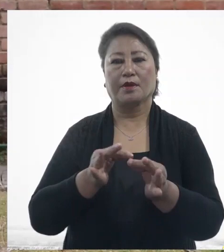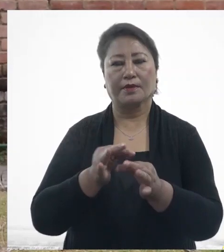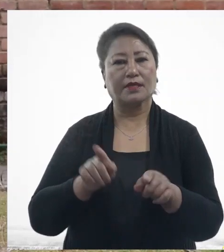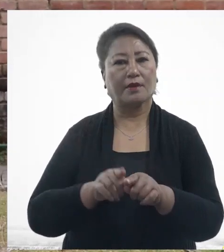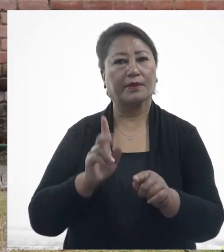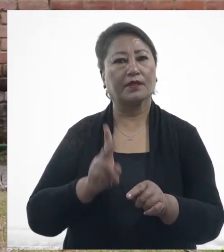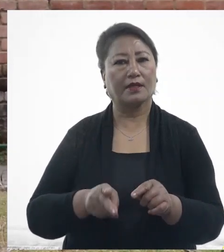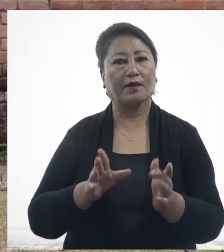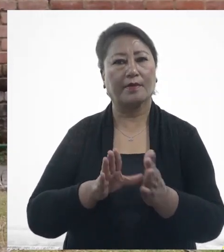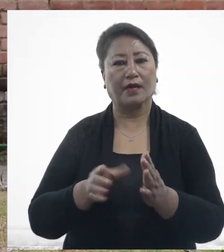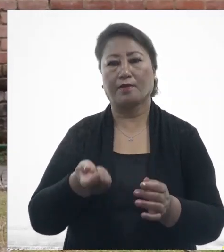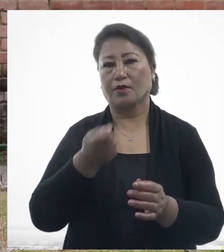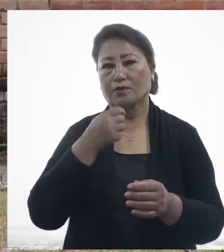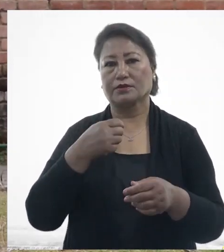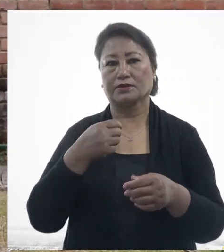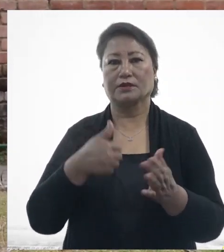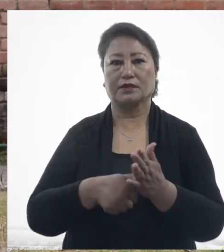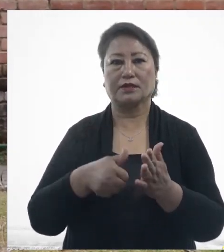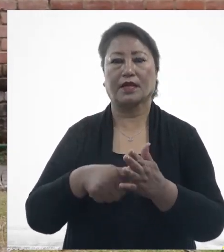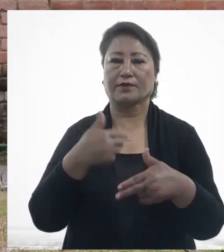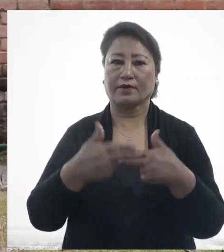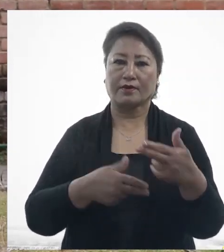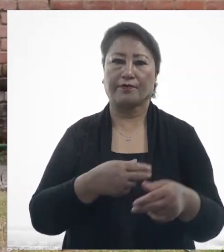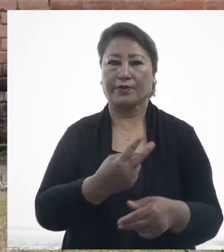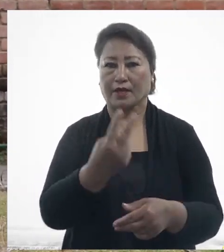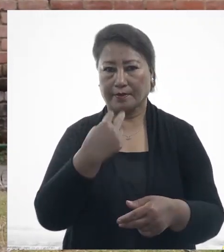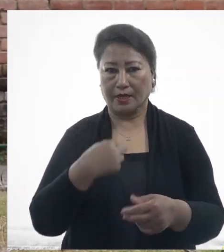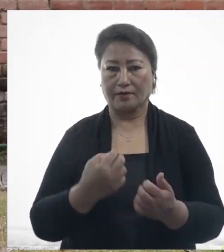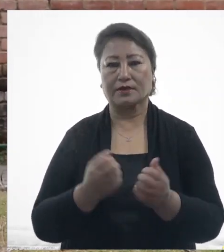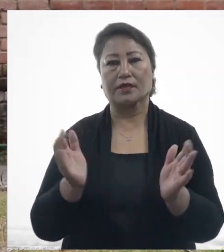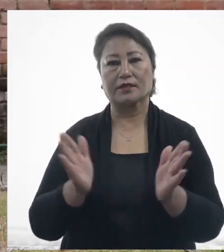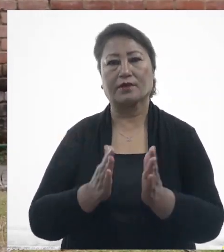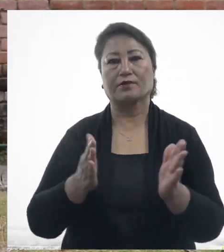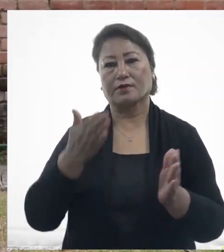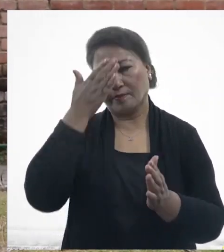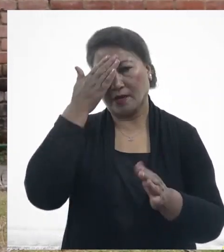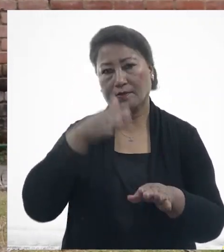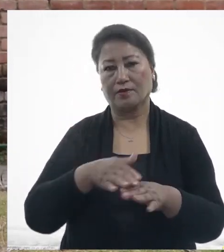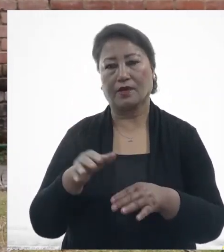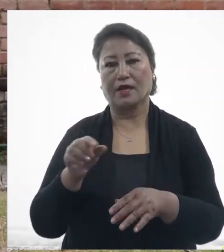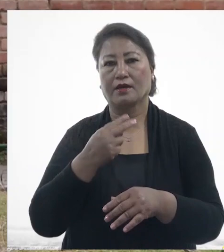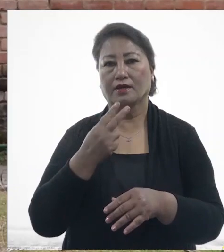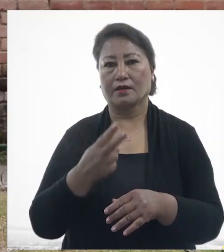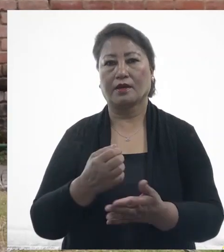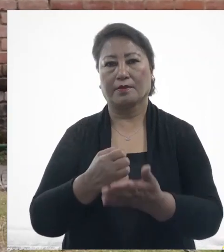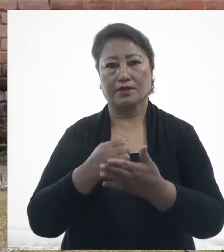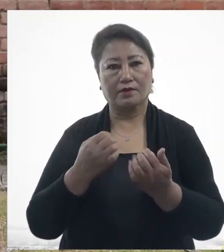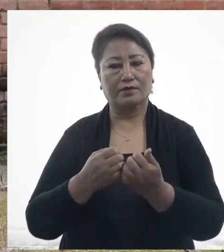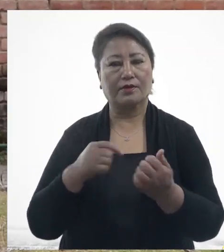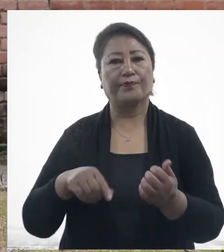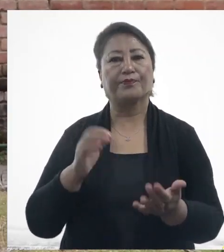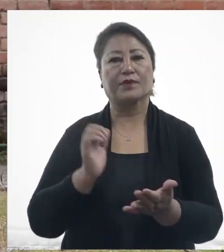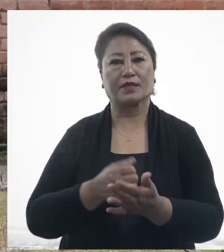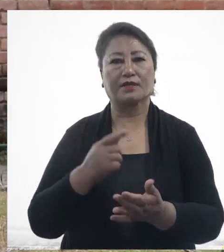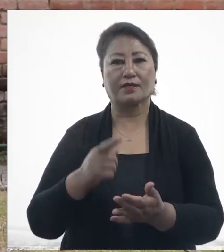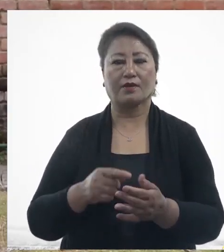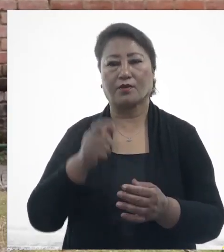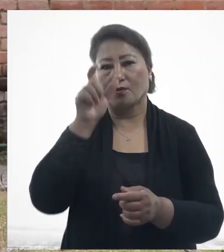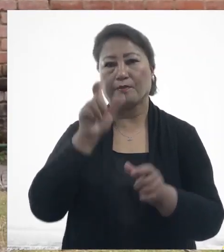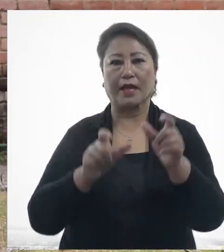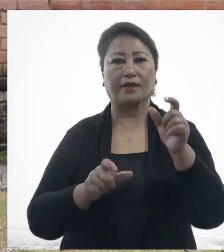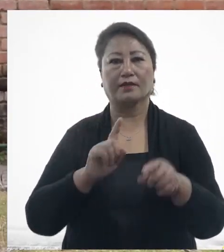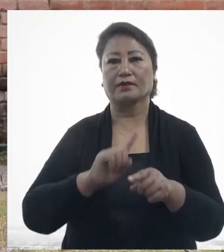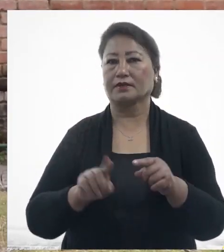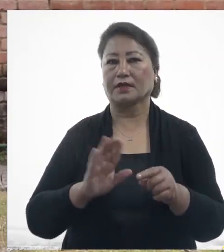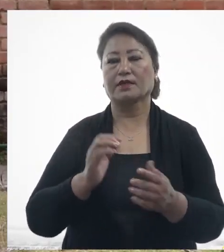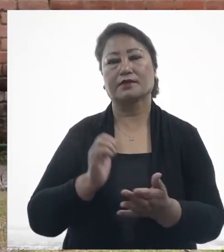हामीले उपचारहरू गर्ने हो, उहाँले नै हेर्नुहुन्छ सानोतिनो बिरामीहरू, उहाँले हेर्नुहुन्छ र यो सबै नै हाम्रो संस्थाको आफ्नो व्यक्तिगत खर्च नभए हाम्रो